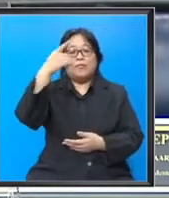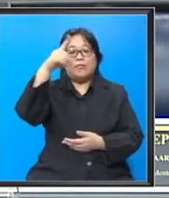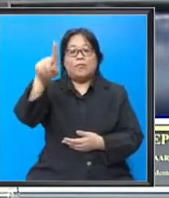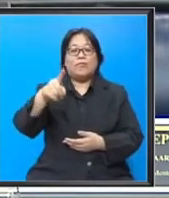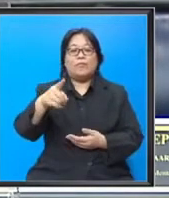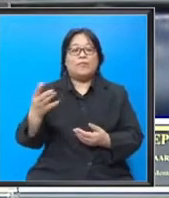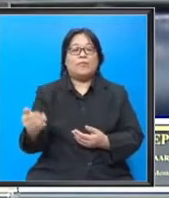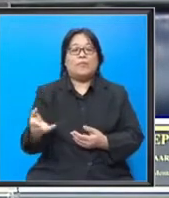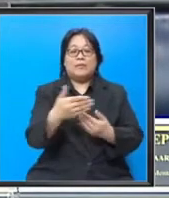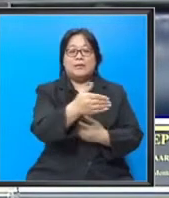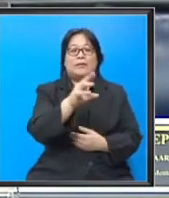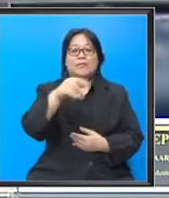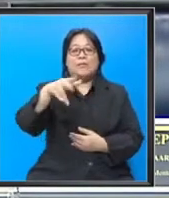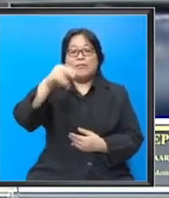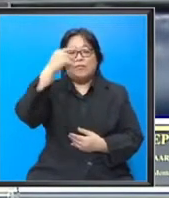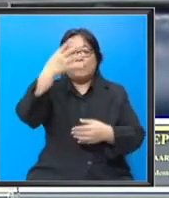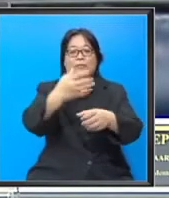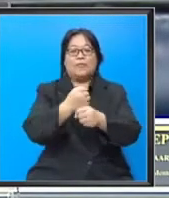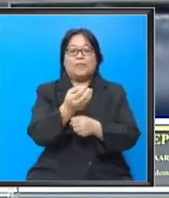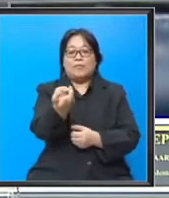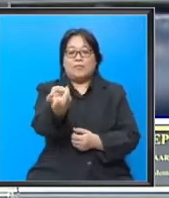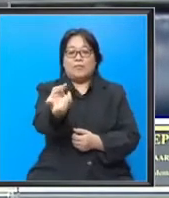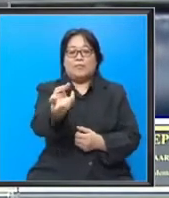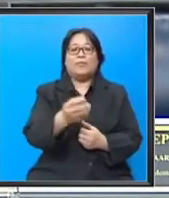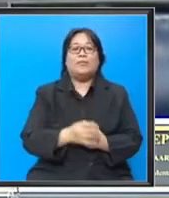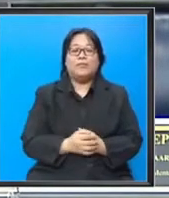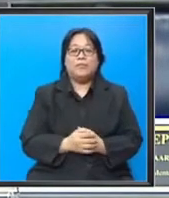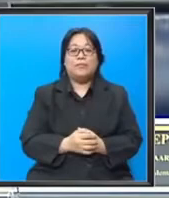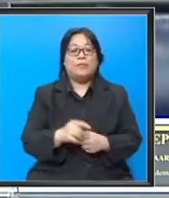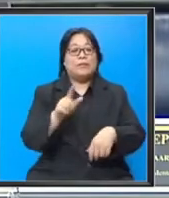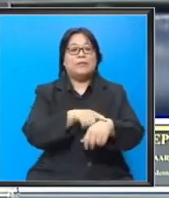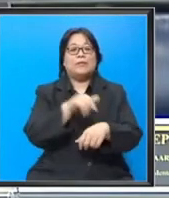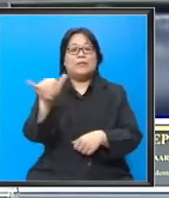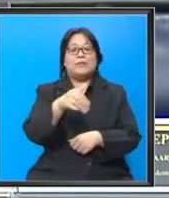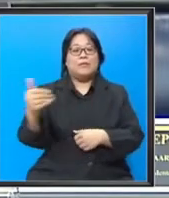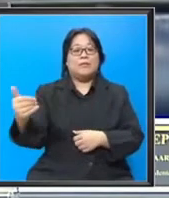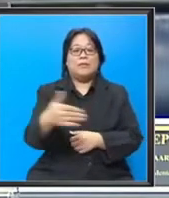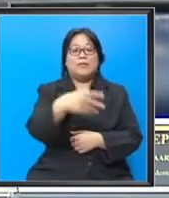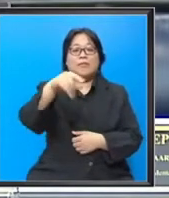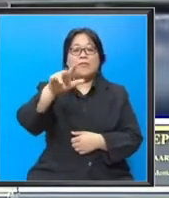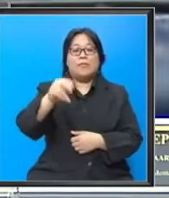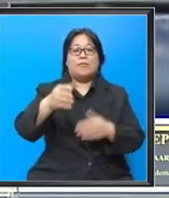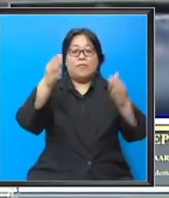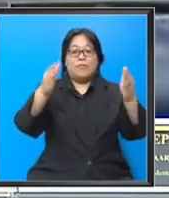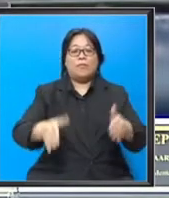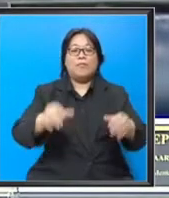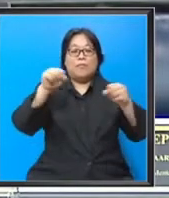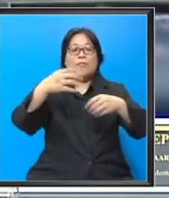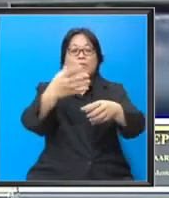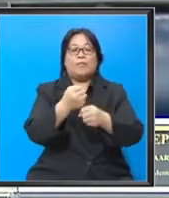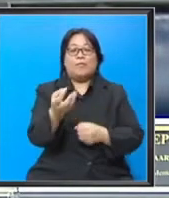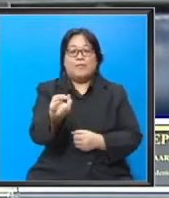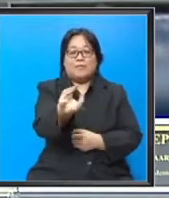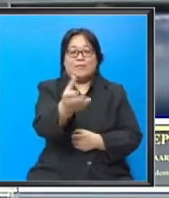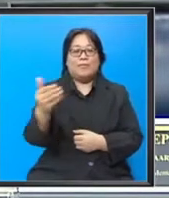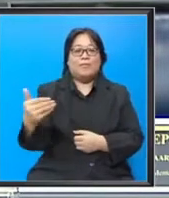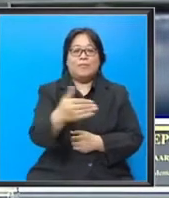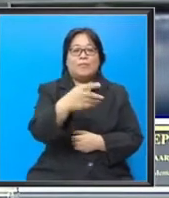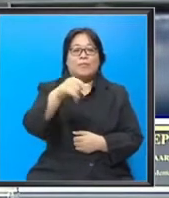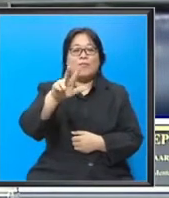peternak Fatin mendapatkan sumber benih pada masa yang sama peternak Fatin di paham juga boleh mendapatkan benih patin